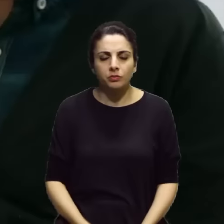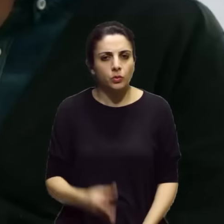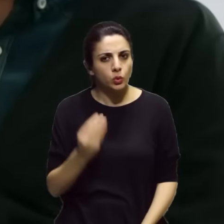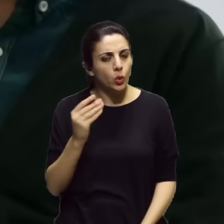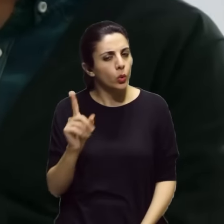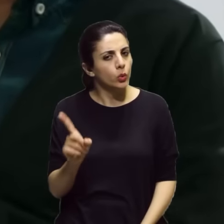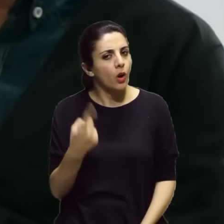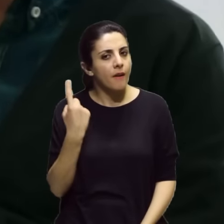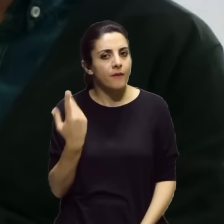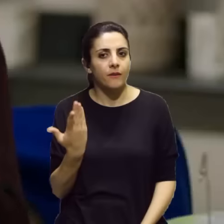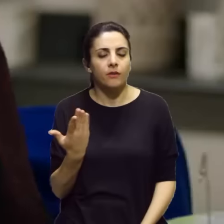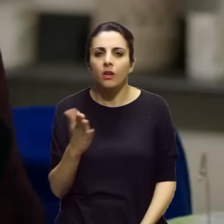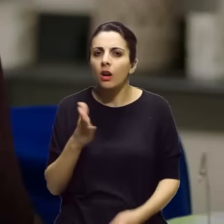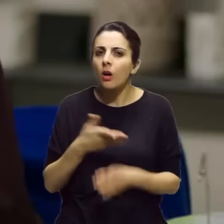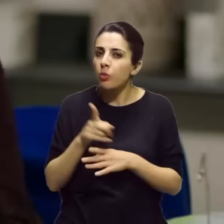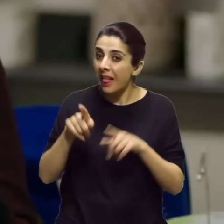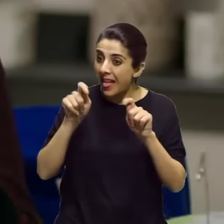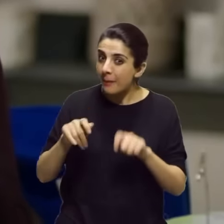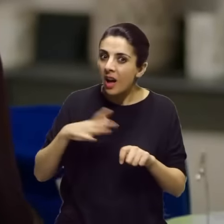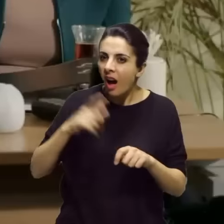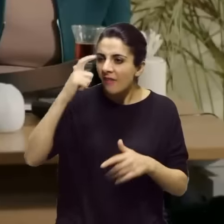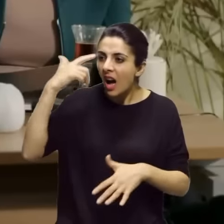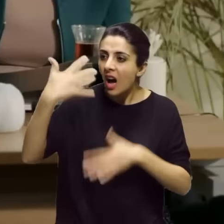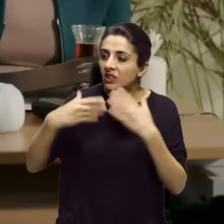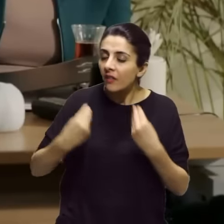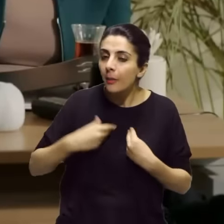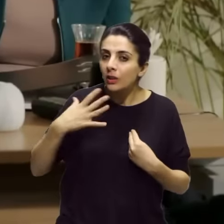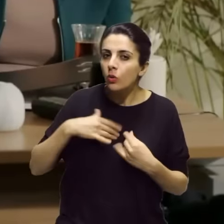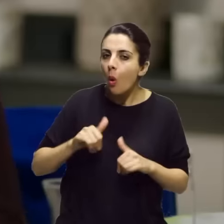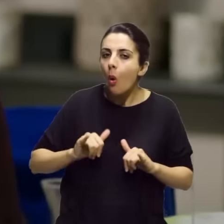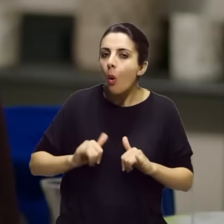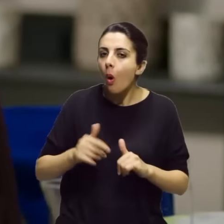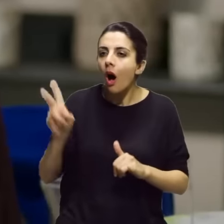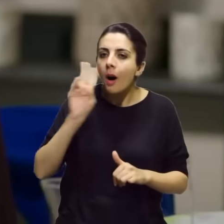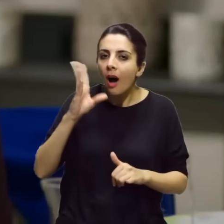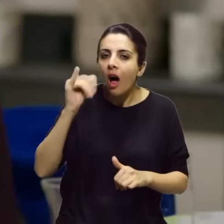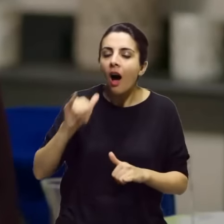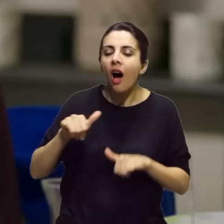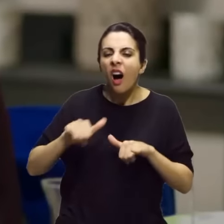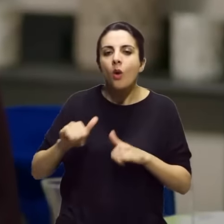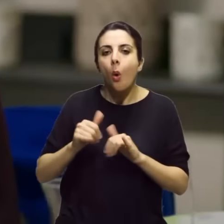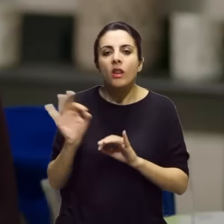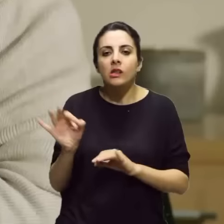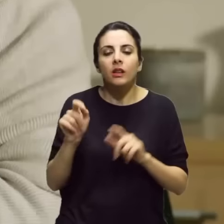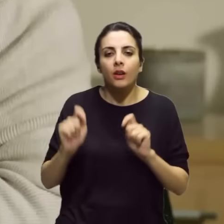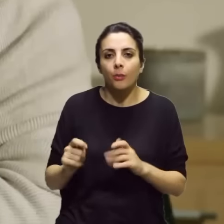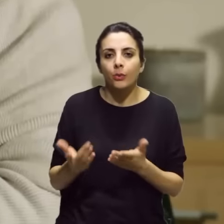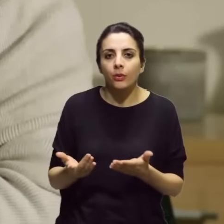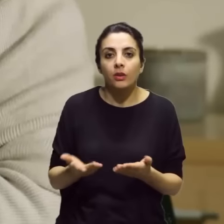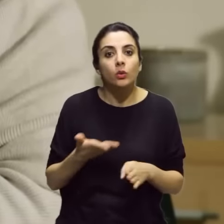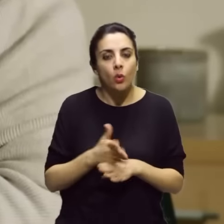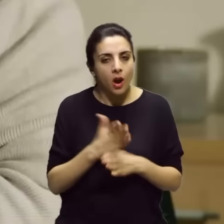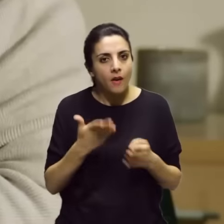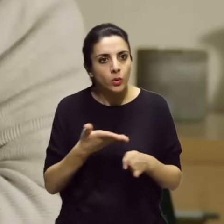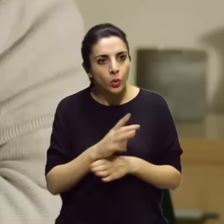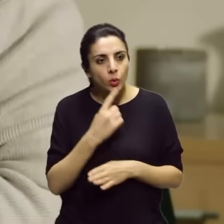Çok enteresan ya. Aslında bunu yapmak istiyor işte, kafa karışıklığı. Oyun oynadığınızı anladı bence, o da oyun oynuyor. Gerçekten. Evet